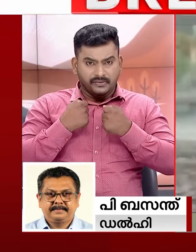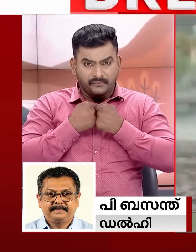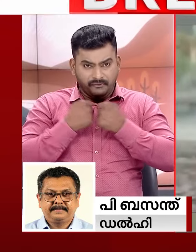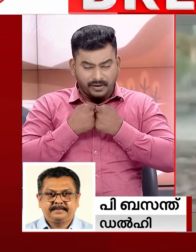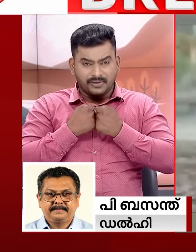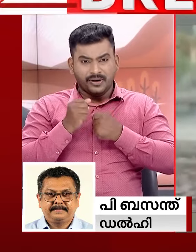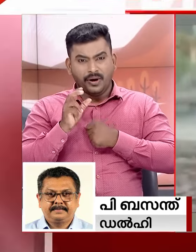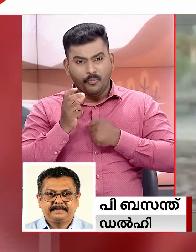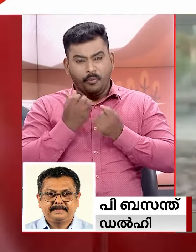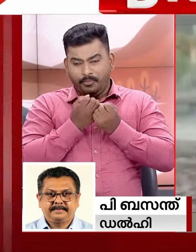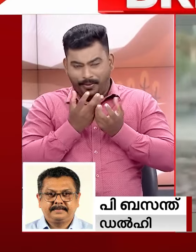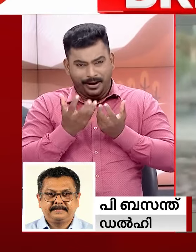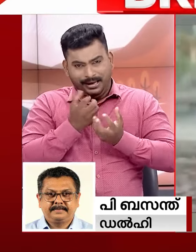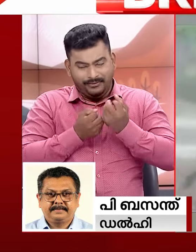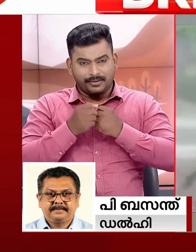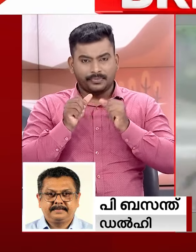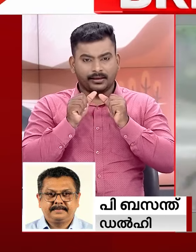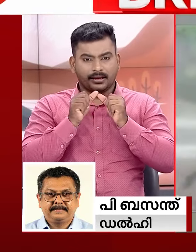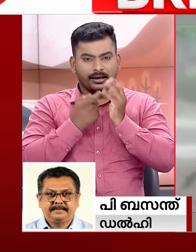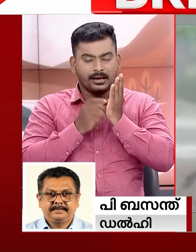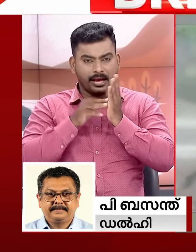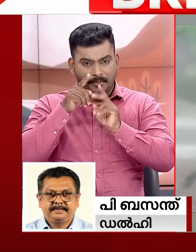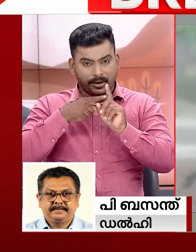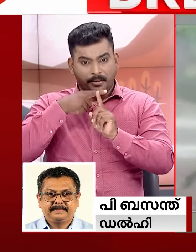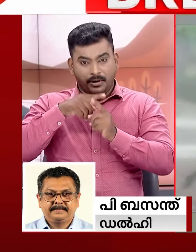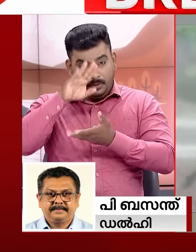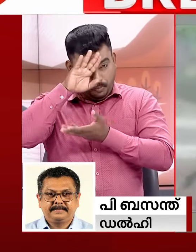എന്നൊക്കെയാണ് ഇപ്പോൾ ഛത്തീസ്ഗഡ് പോലീസ്